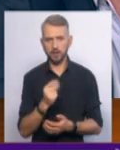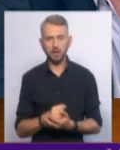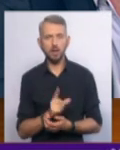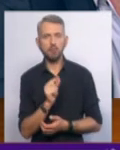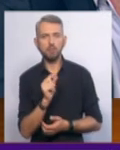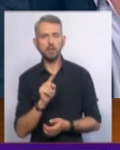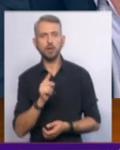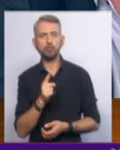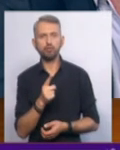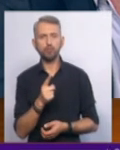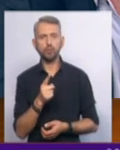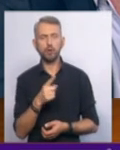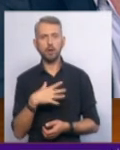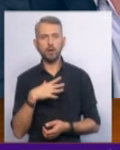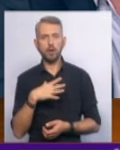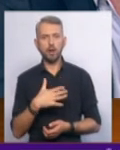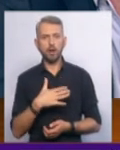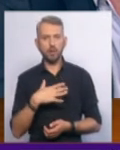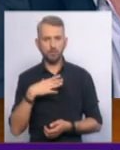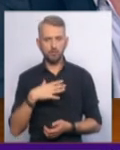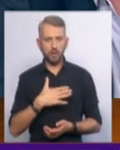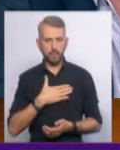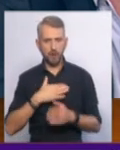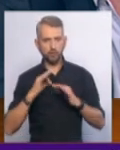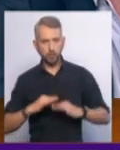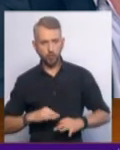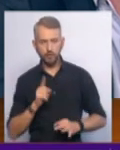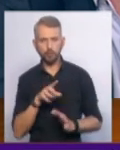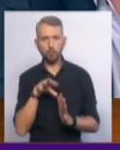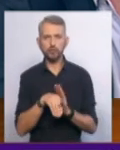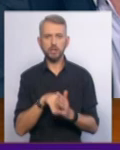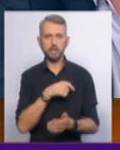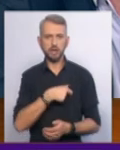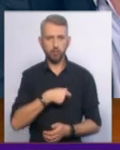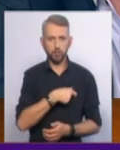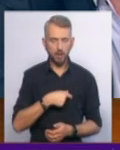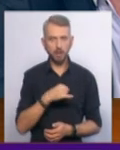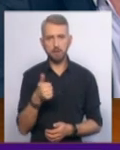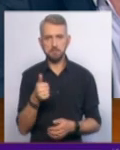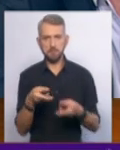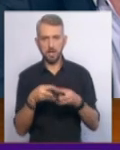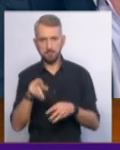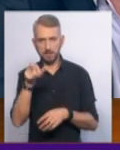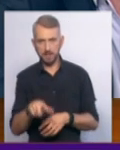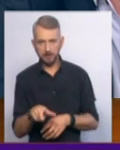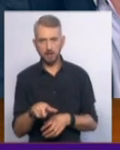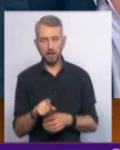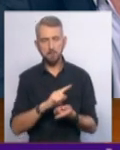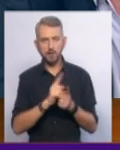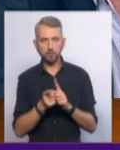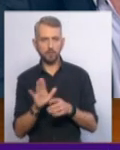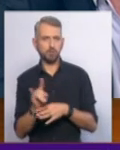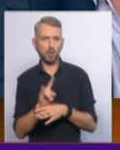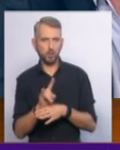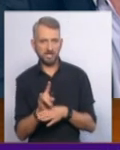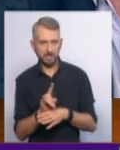мусимо наші чиновники, в тому числі і депутати, і нас, наприклад, міністр, притворилися в брехунців?